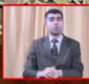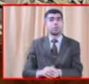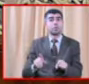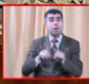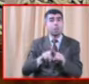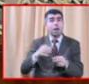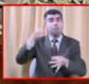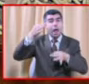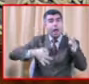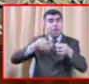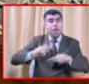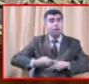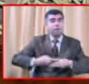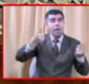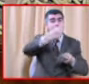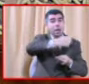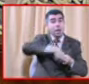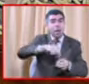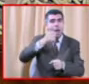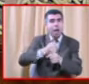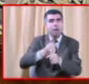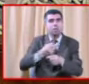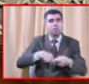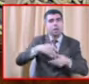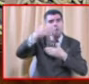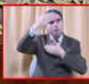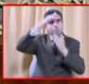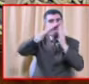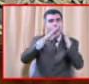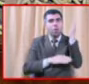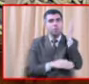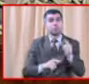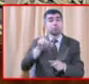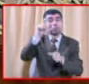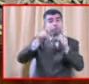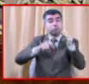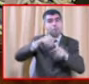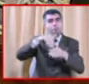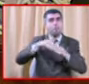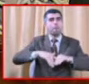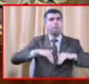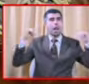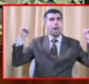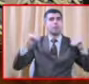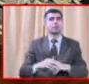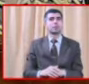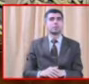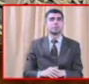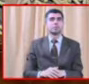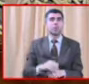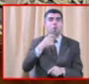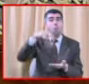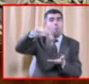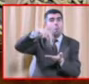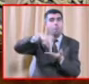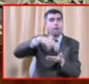إقرار العدالة المجالية في توزيع عروض تشغيل على الصعيد الوطني للسيدات والسادة النواب المحترمين من فريق العدالة والتنمية، فليتفضل أحد السادة النواب